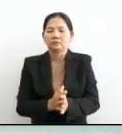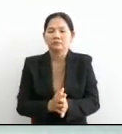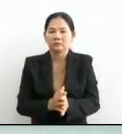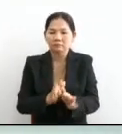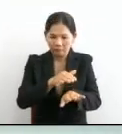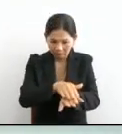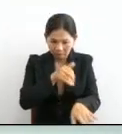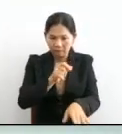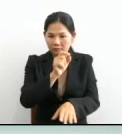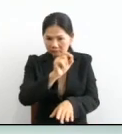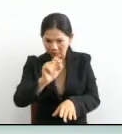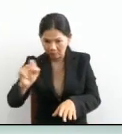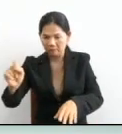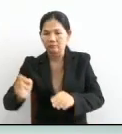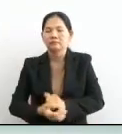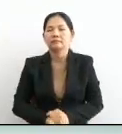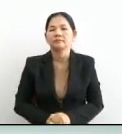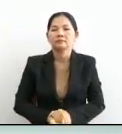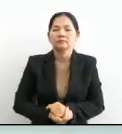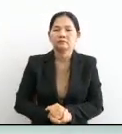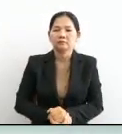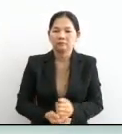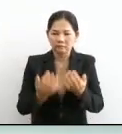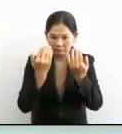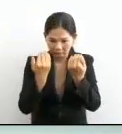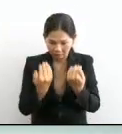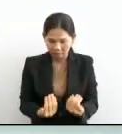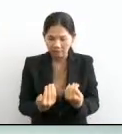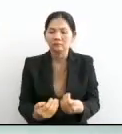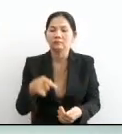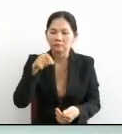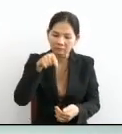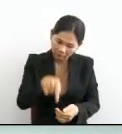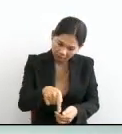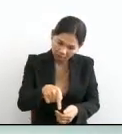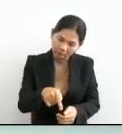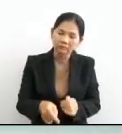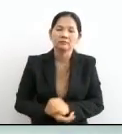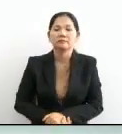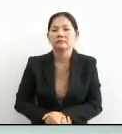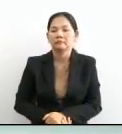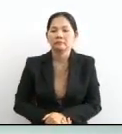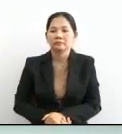ណាកូនចាបច្ចុប្បន្ននេះ